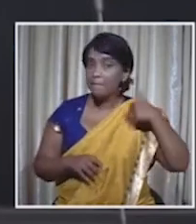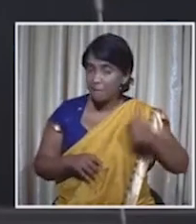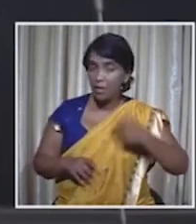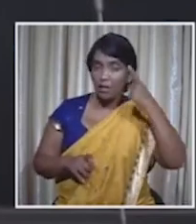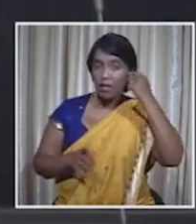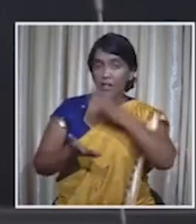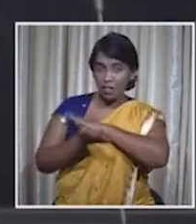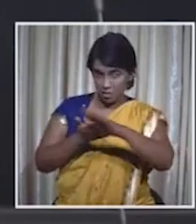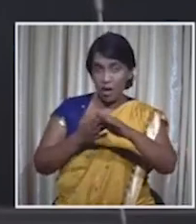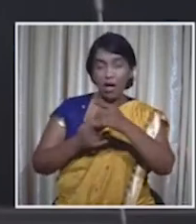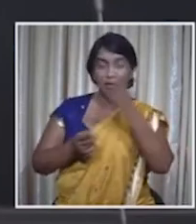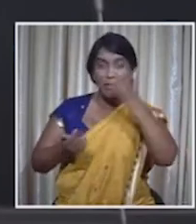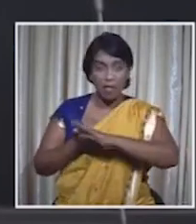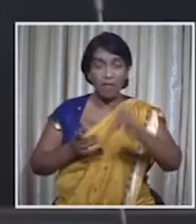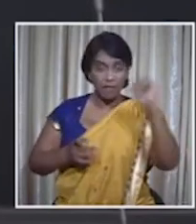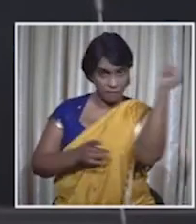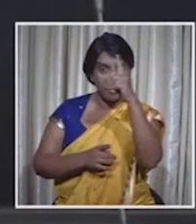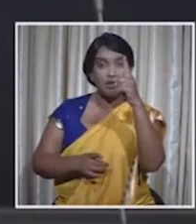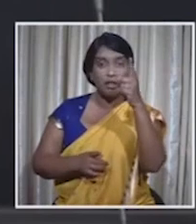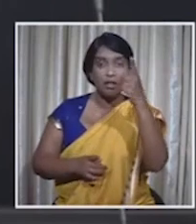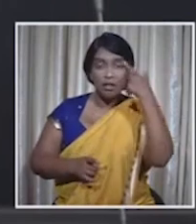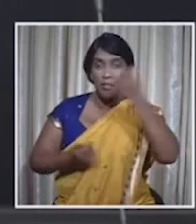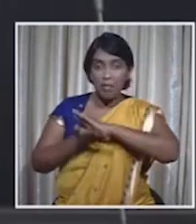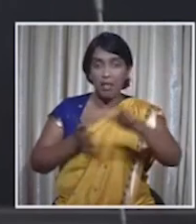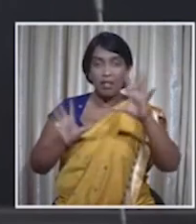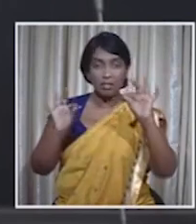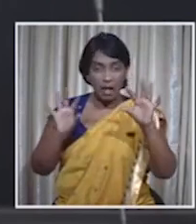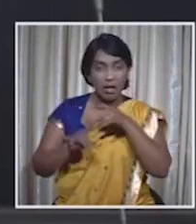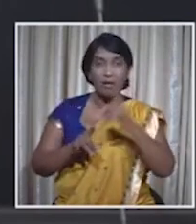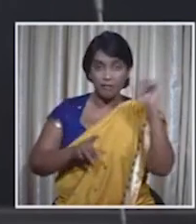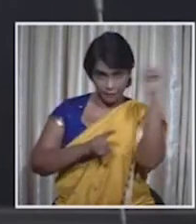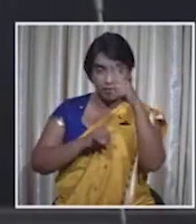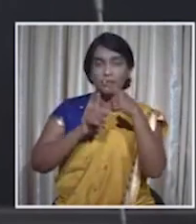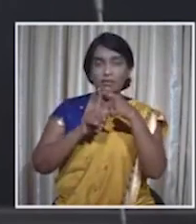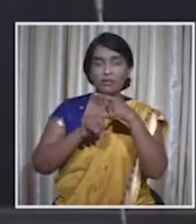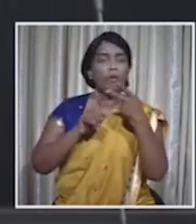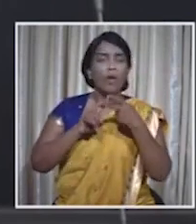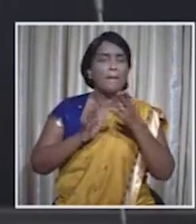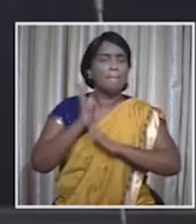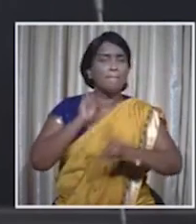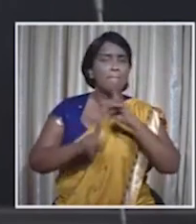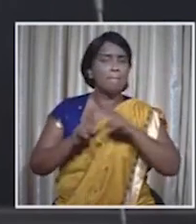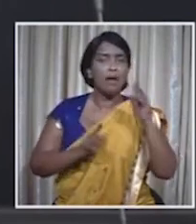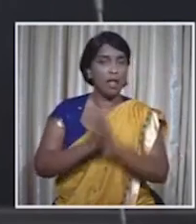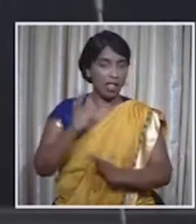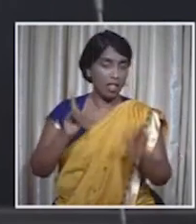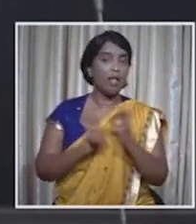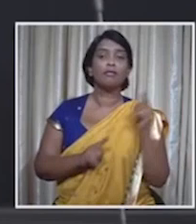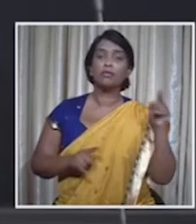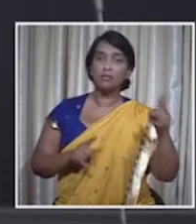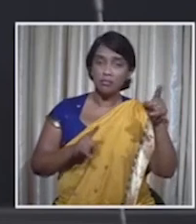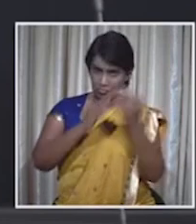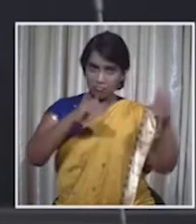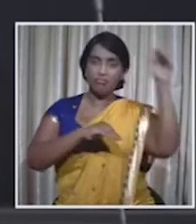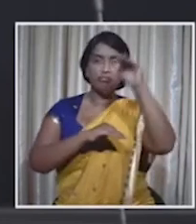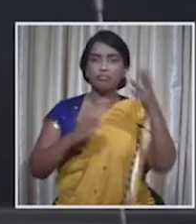තියෙන්නේ උඩින්මද? තාර තියෙන්නේ උඩින්මද? එහෙම නැත්නම් මේ අමාත්‍යාංශ ඇමතිවරයා විදියට ඔබතුමා ඉන්නේ උඩින්ද?